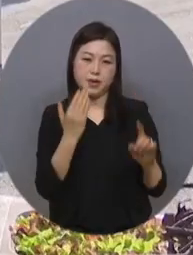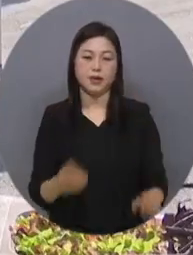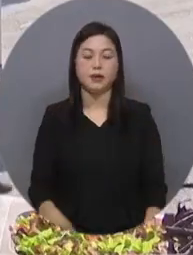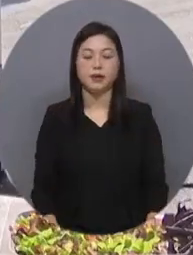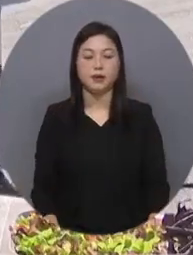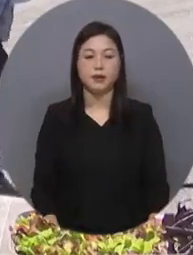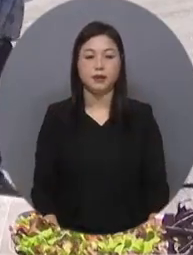뉴스 황윤재입니다